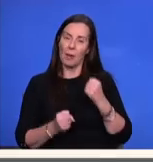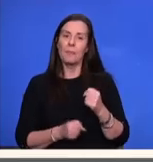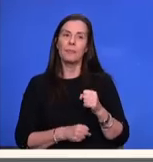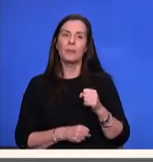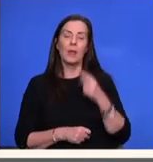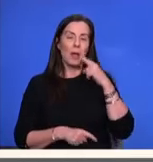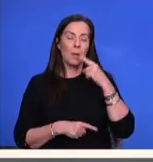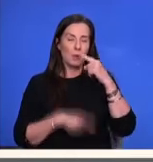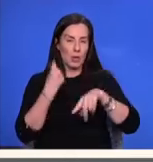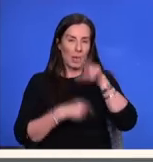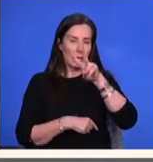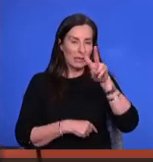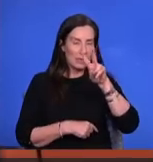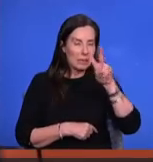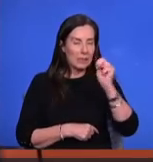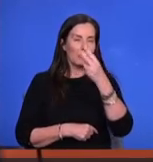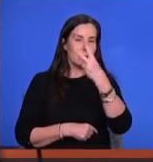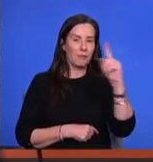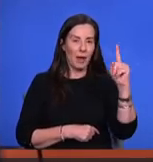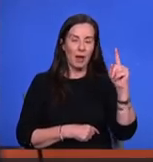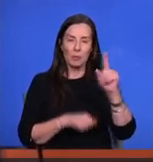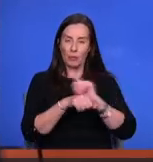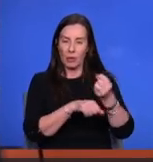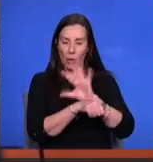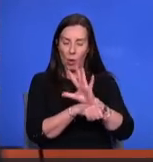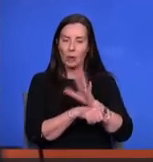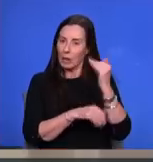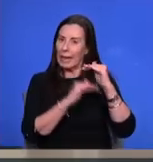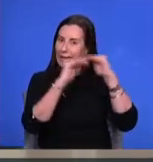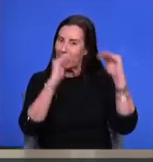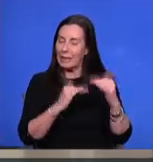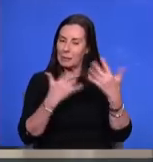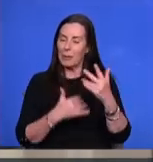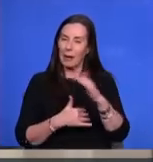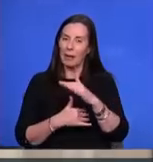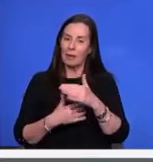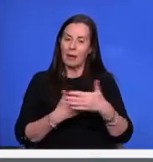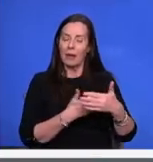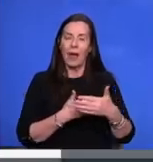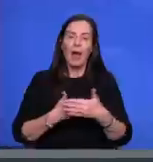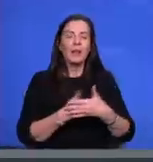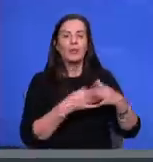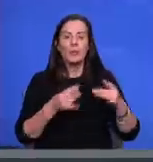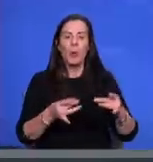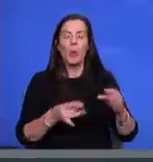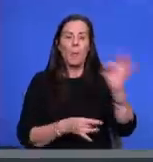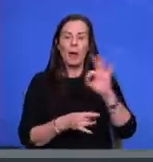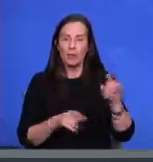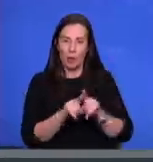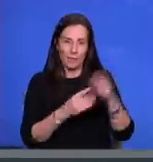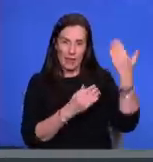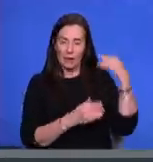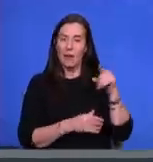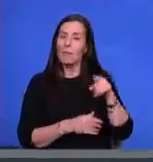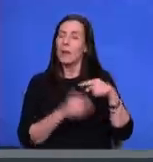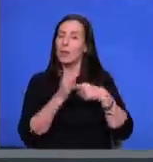בשנים 2020 ו-2021, שנות הקורונה, חלה ירידה במספר הילדים שנדבקו בחיידק האלים לעומת השנים הקודמות. כך